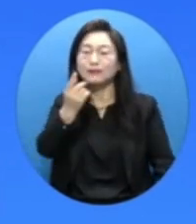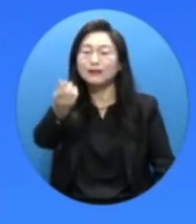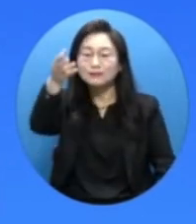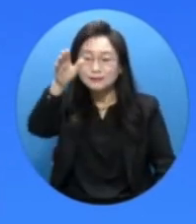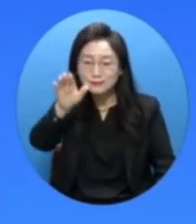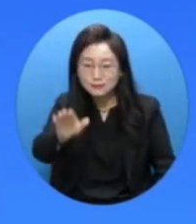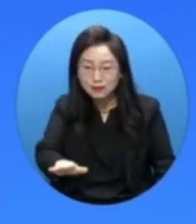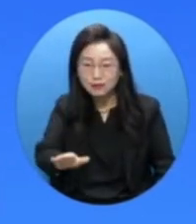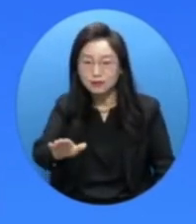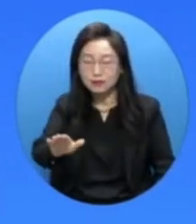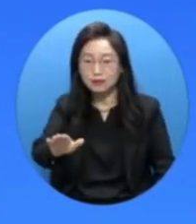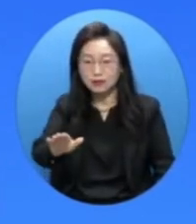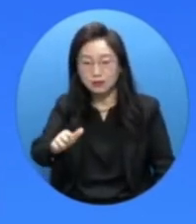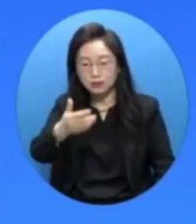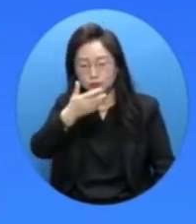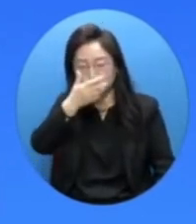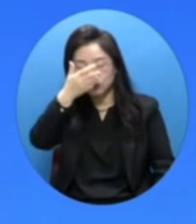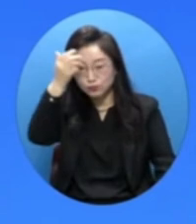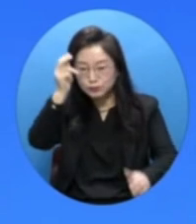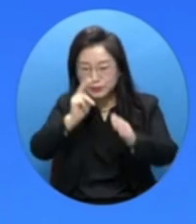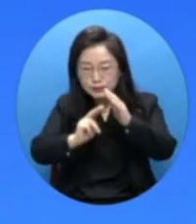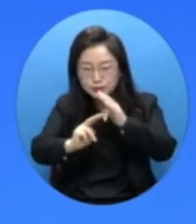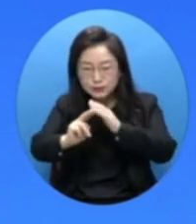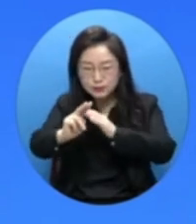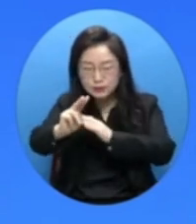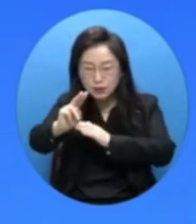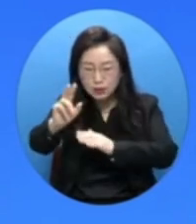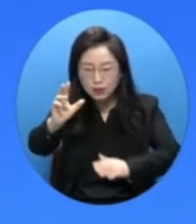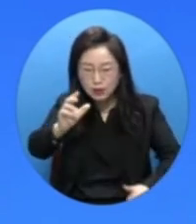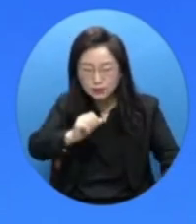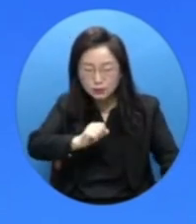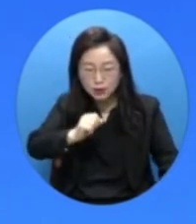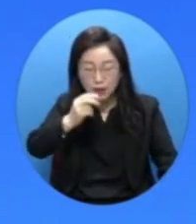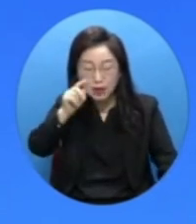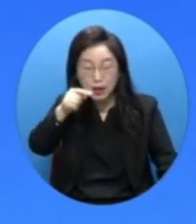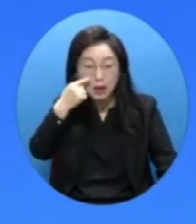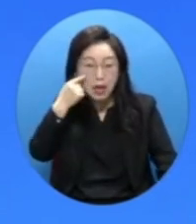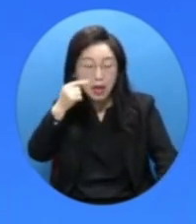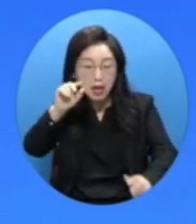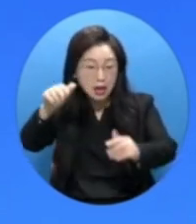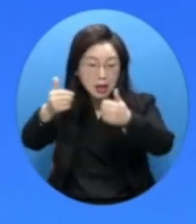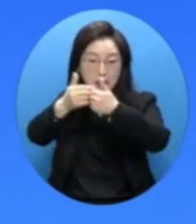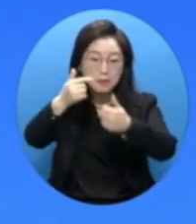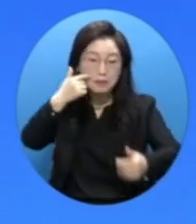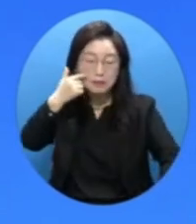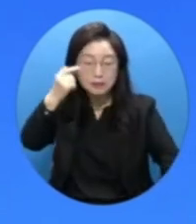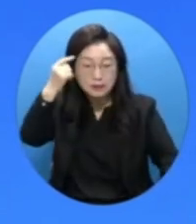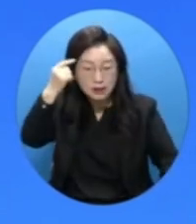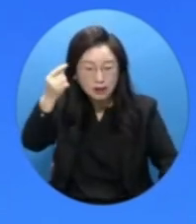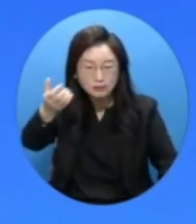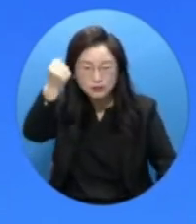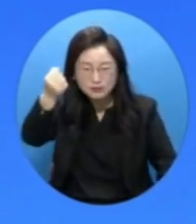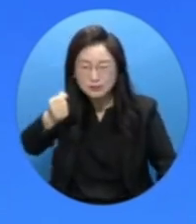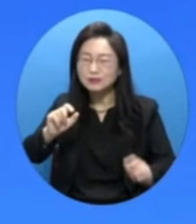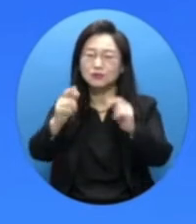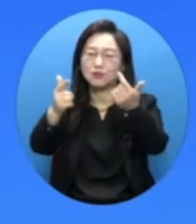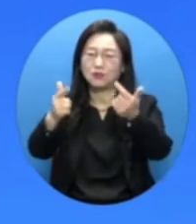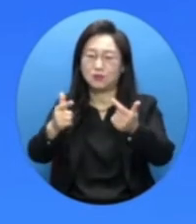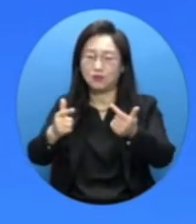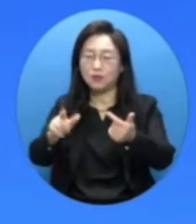꿈과 비전을 가지고 도전하고 성취하는 그러한 믿음의 사람들의 모습으로 눈으로 본 것이 아니라